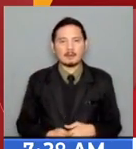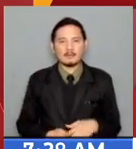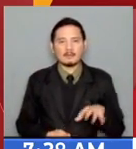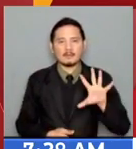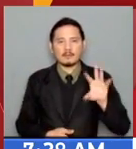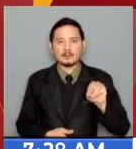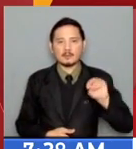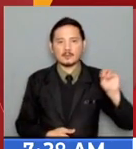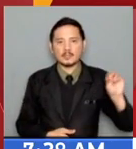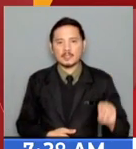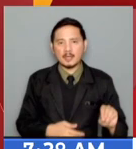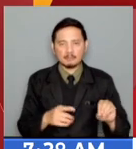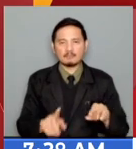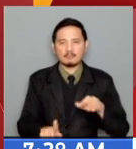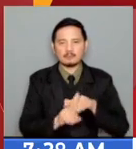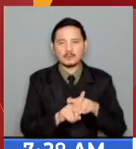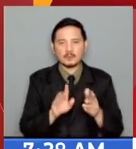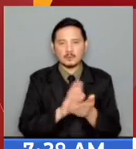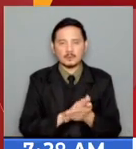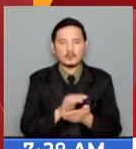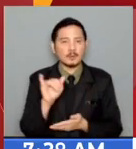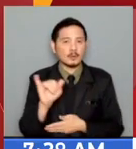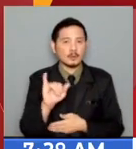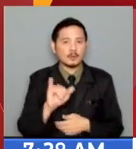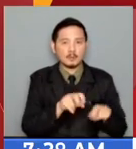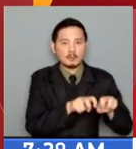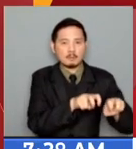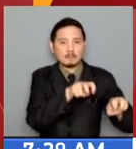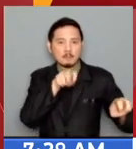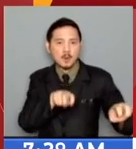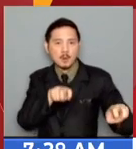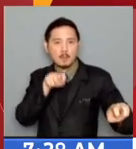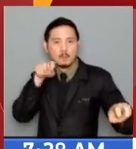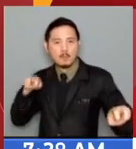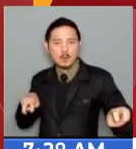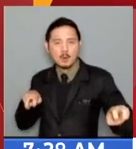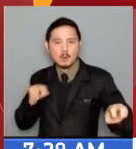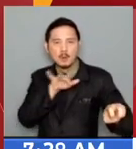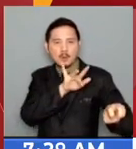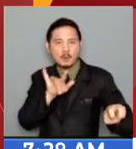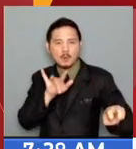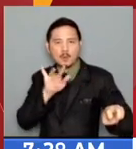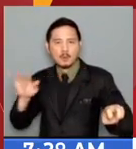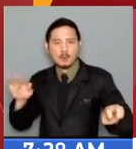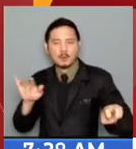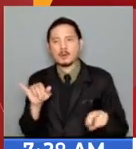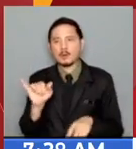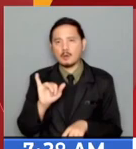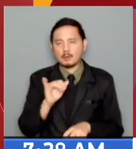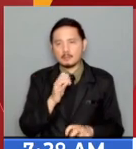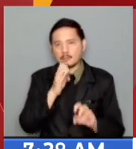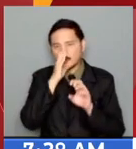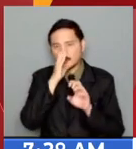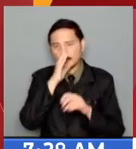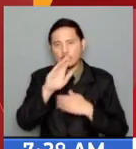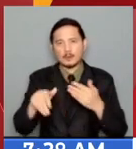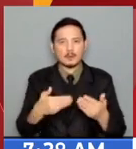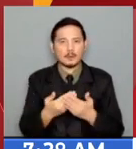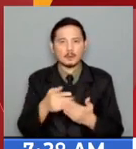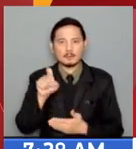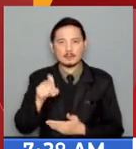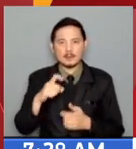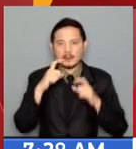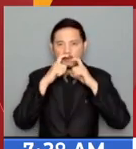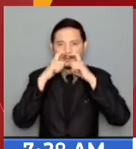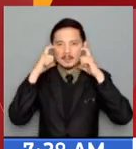yung sistema dito. Mahigpit pong ipinatutupad na dapat lahat ay naka-face mask. So habang nagpapatuloy yan, may